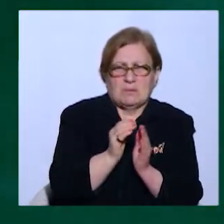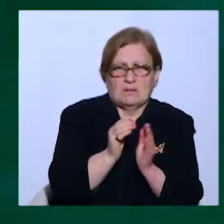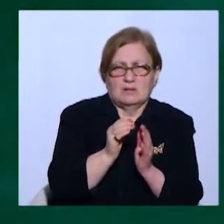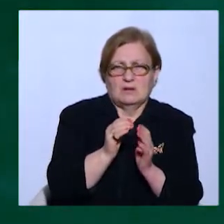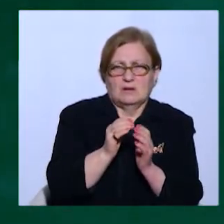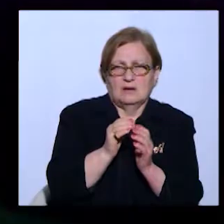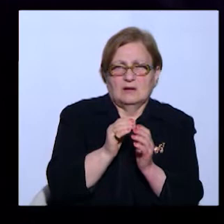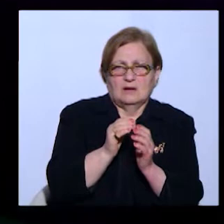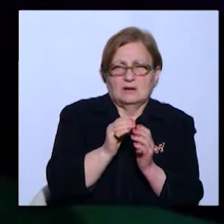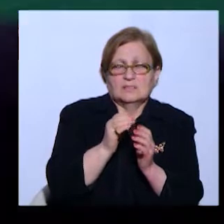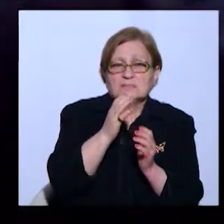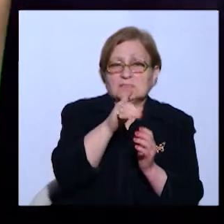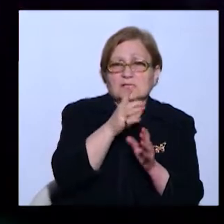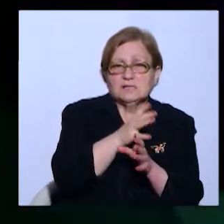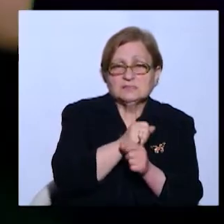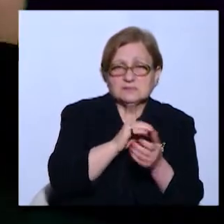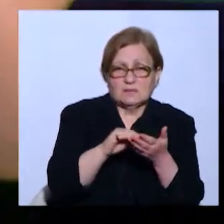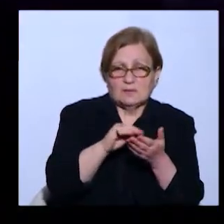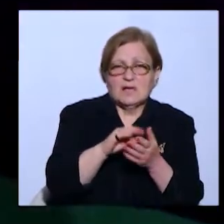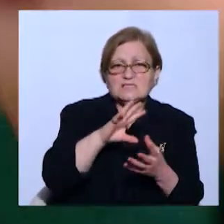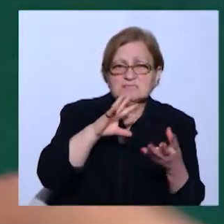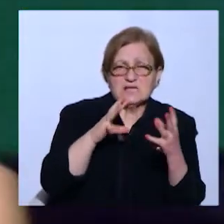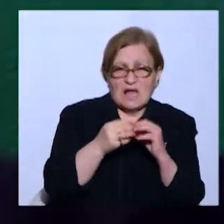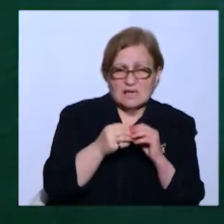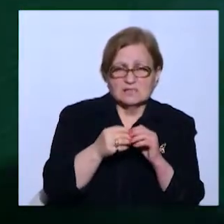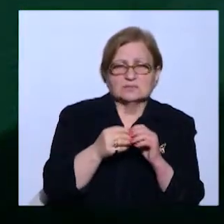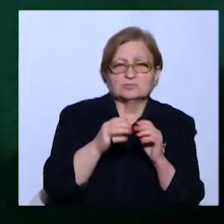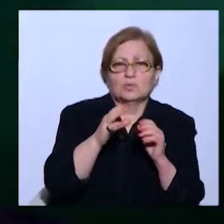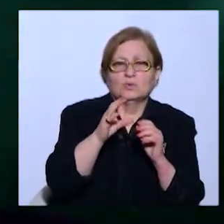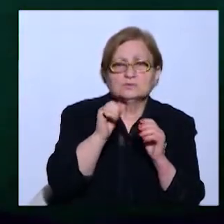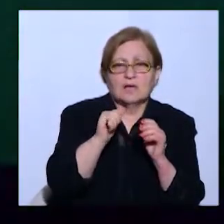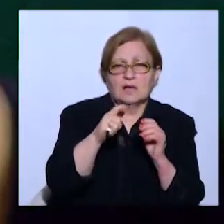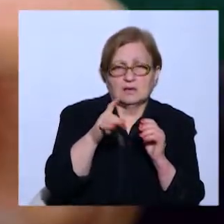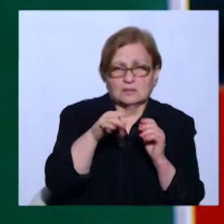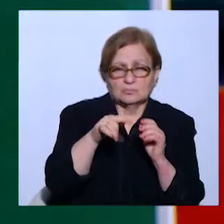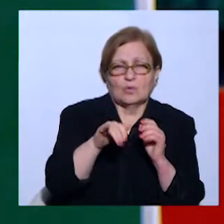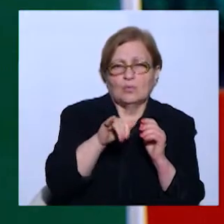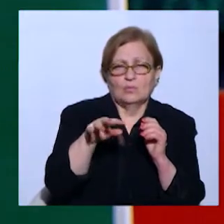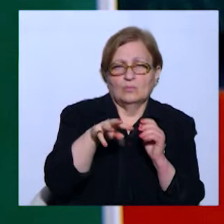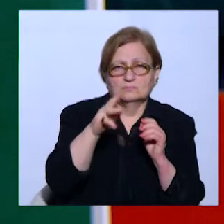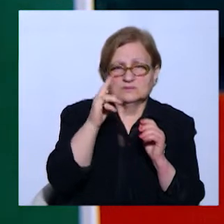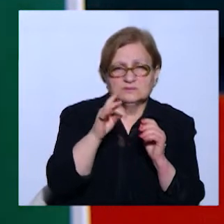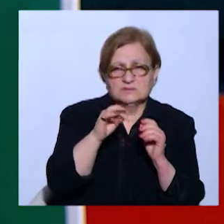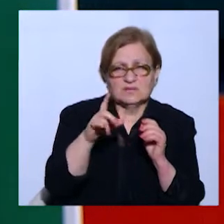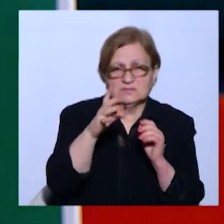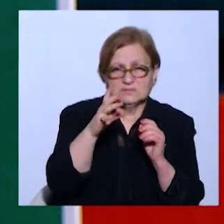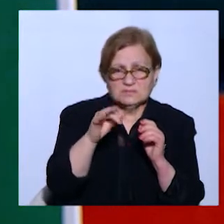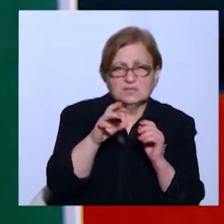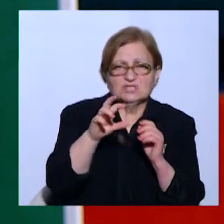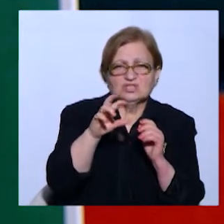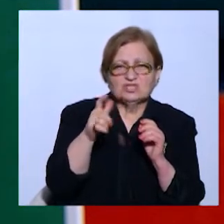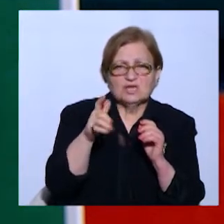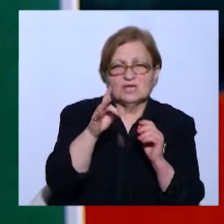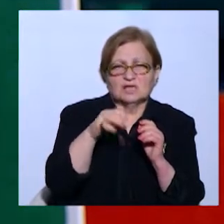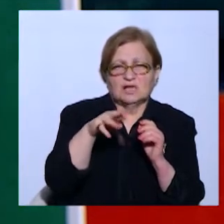ეს U J. საერთო უმცირესი ჯერადი, დროის მოგების